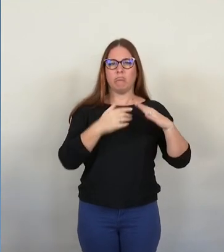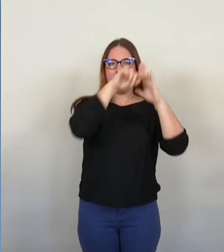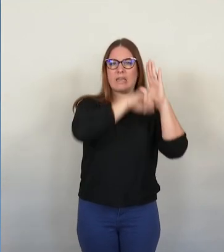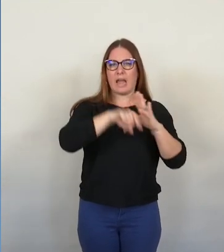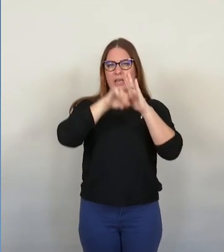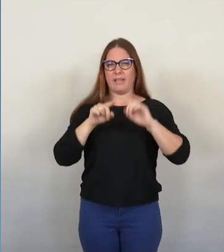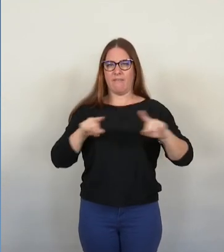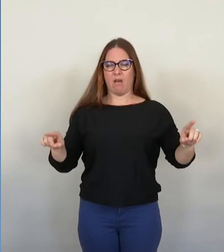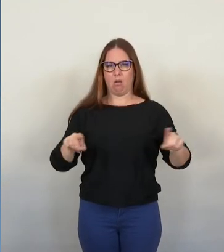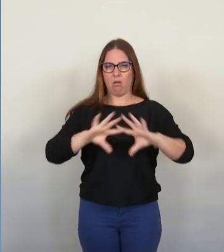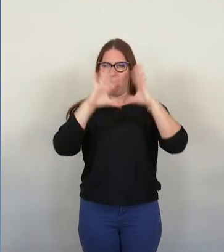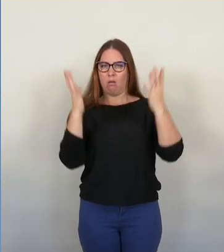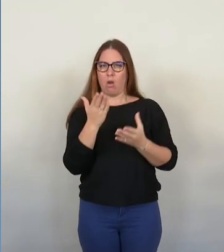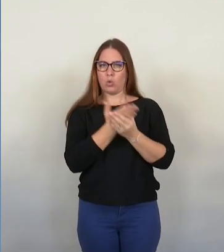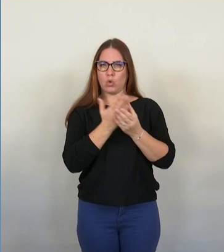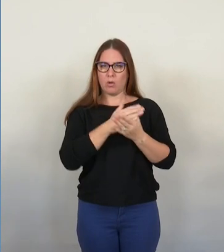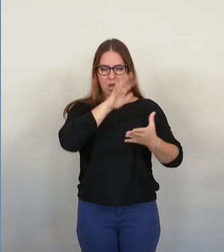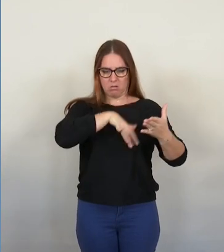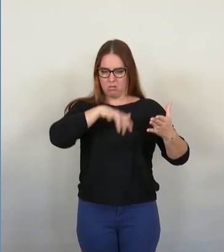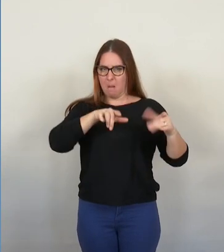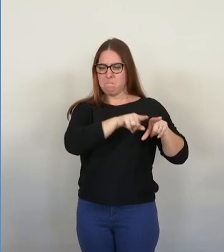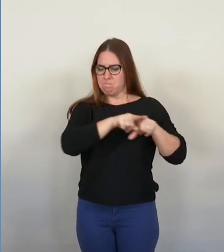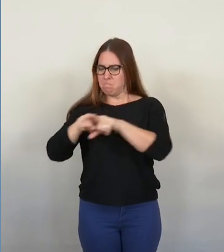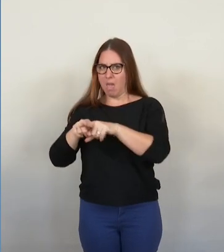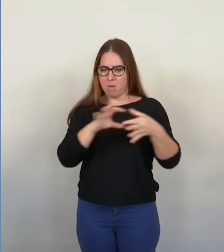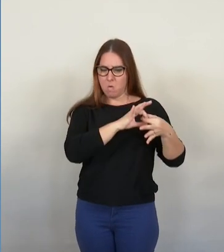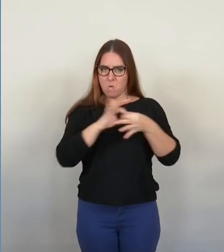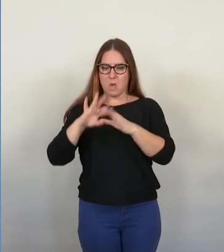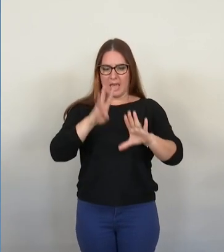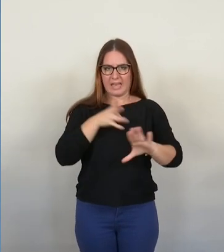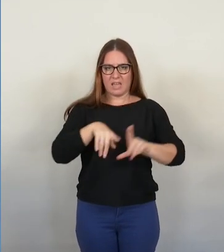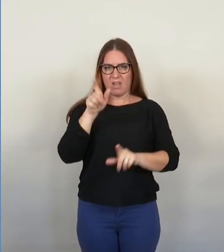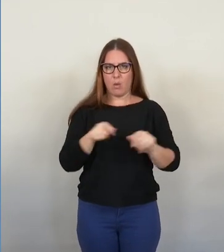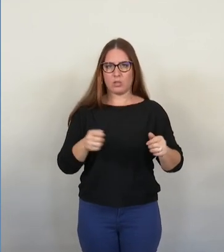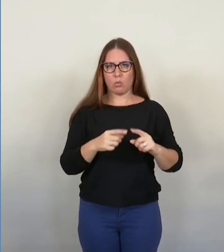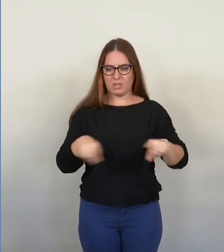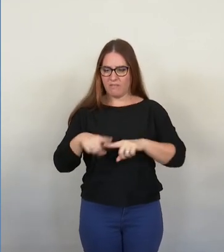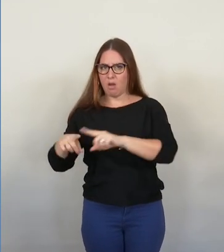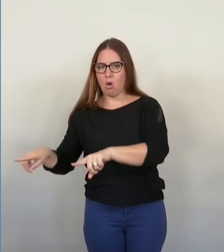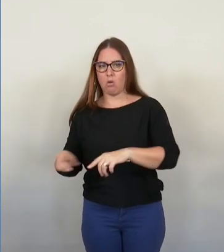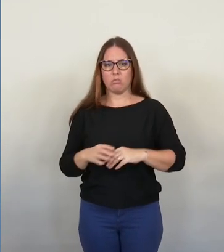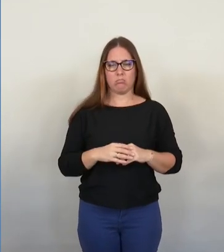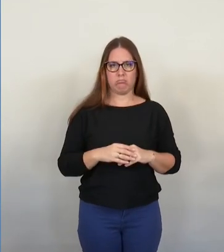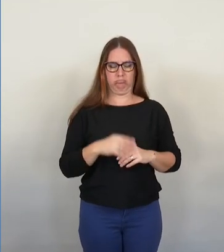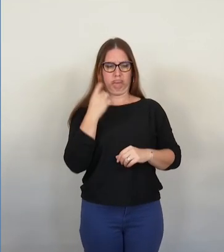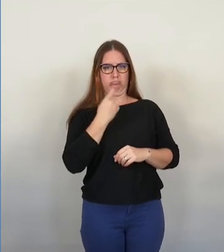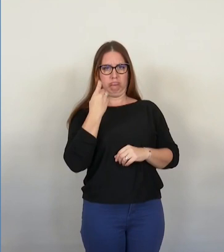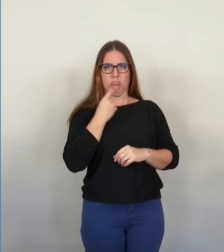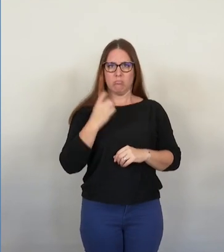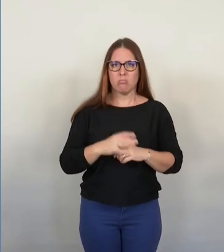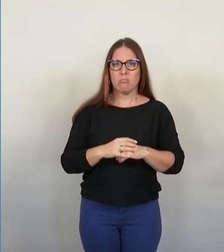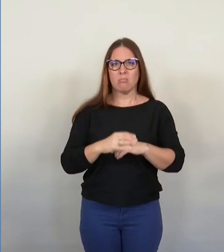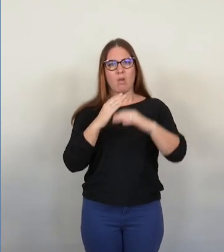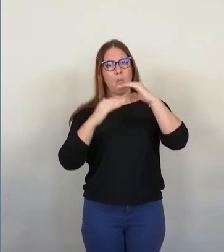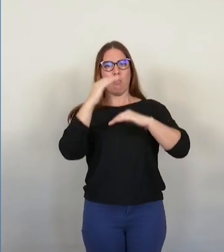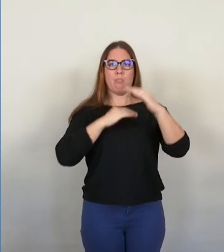l'ensemble des documents on n pas la même trame la la même grille d'évaluation et ni la même ossature de